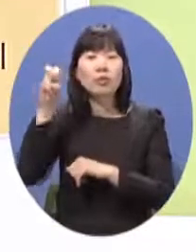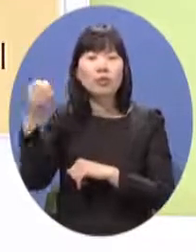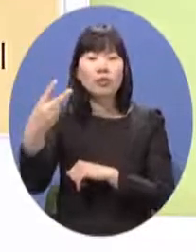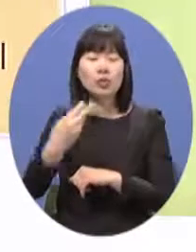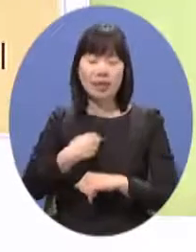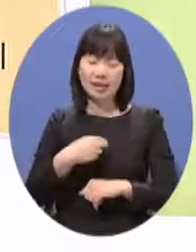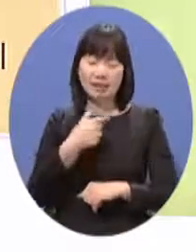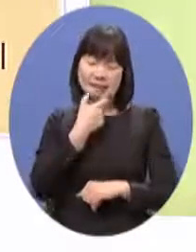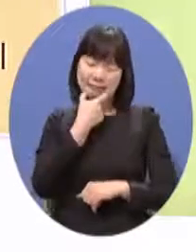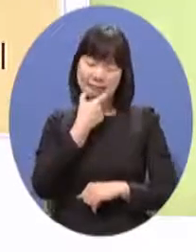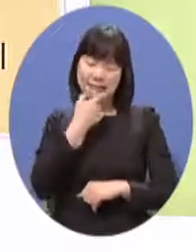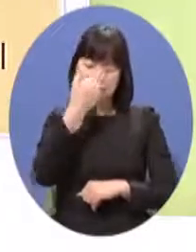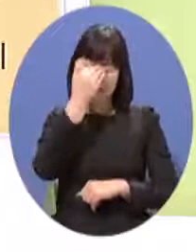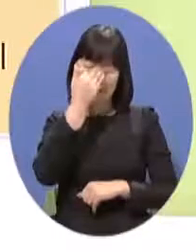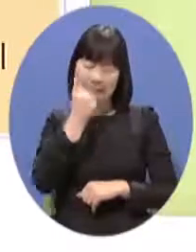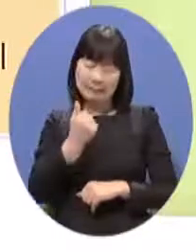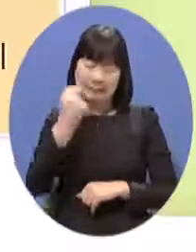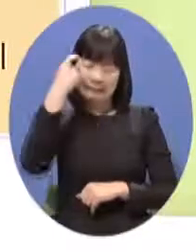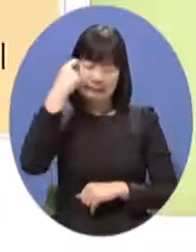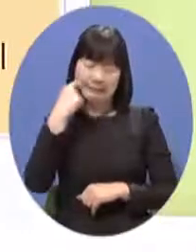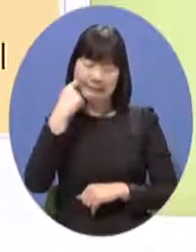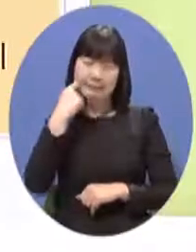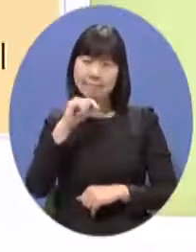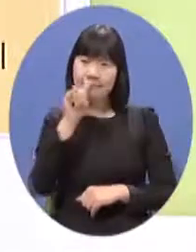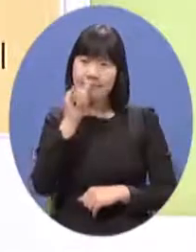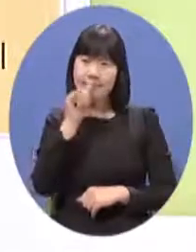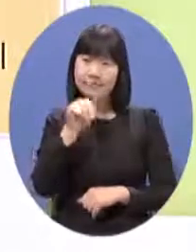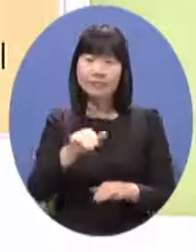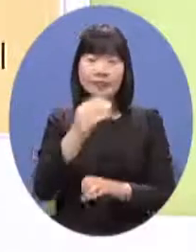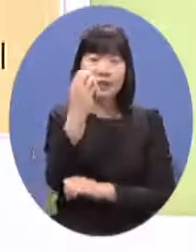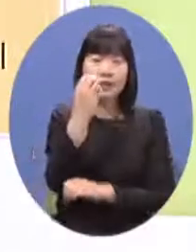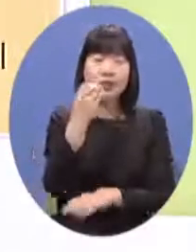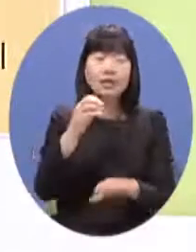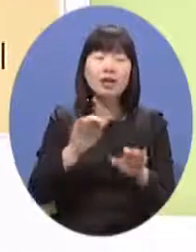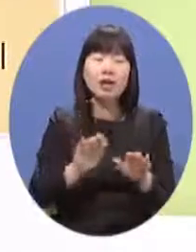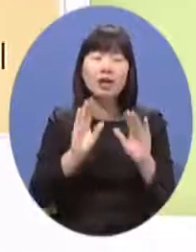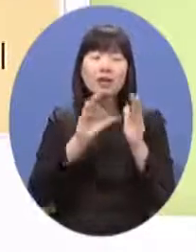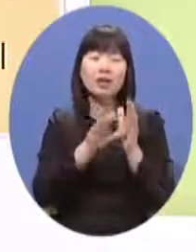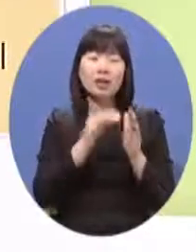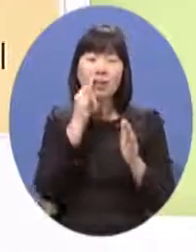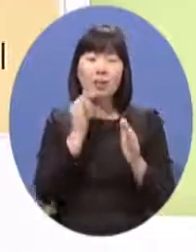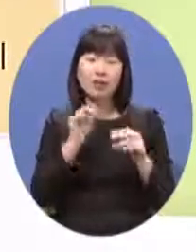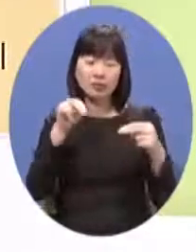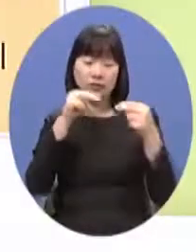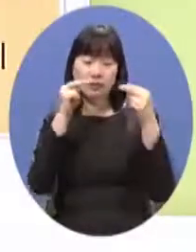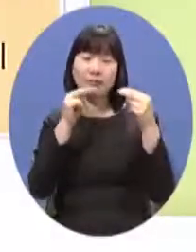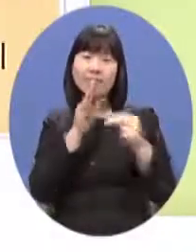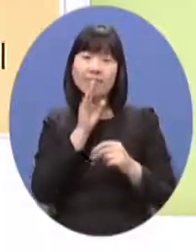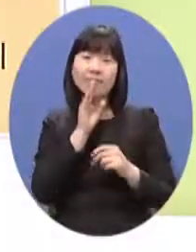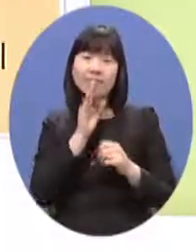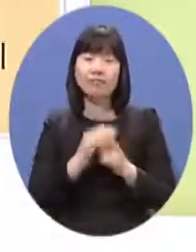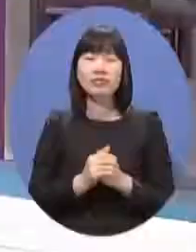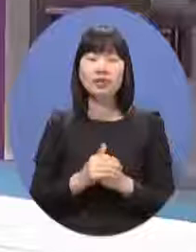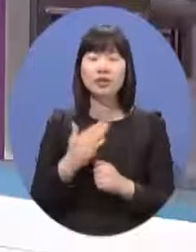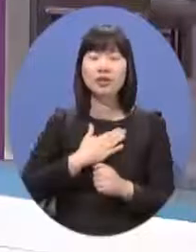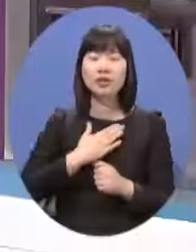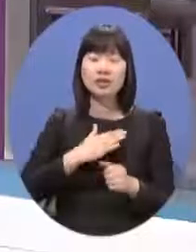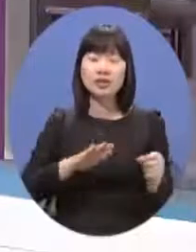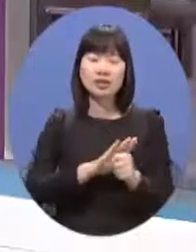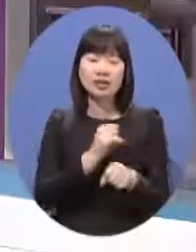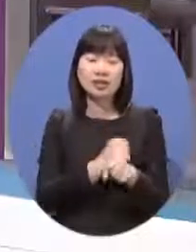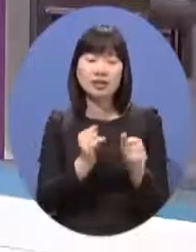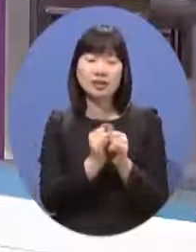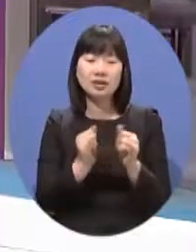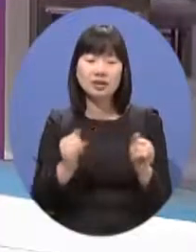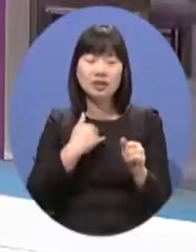날 싫어하나 네, 이런 느낌이 그렇죠. 들죠. 자, 근데 이 기초가 이제 어렸을 때 엄마하고의 눈 맞춤이라는 거죠. 그러면 나를 사랑하는